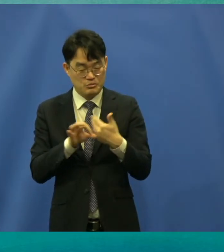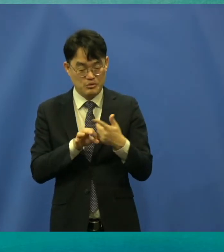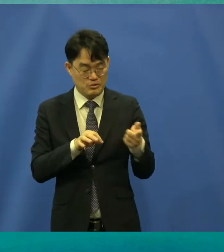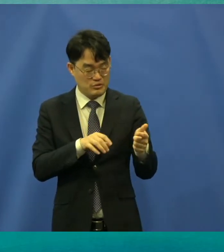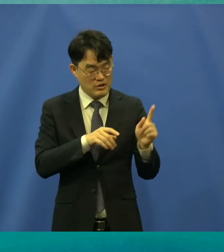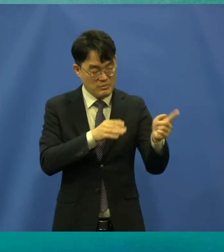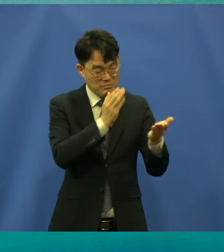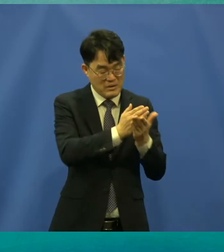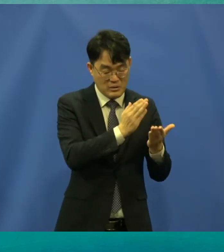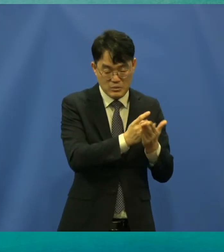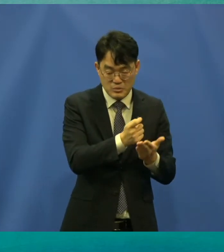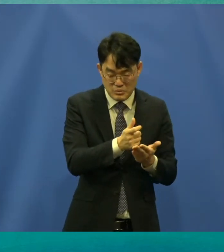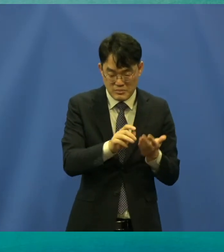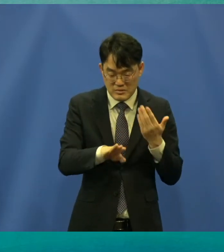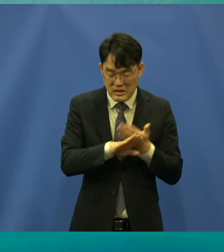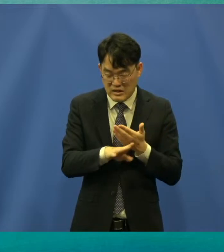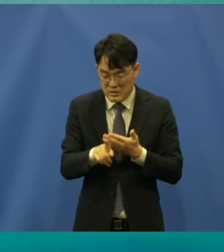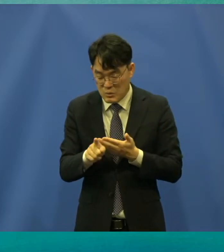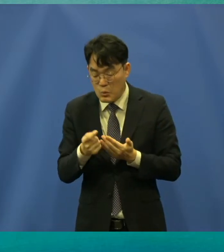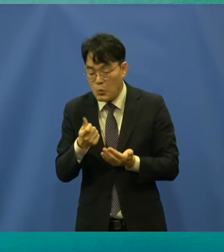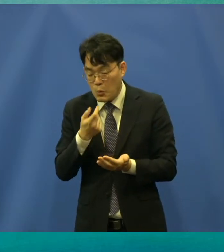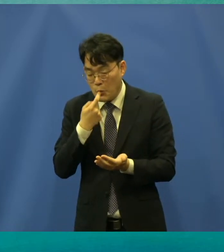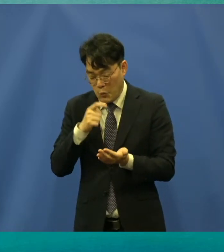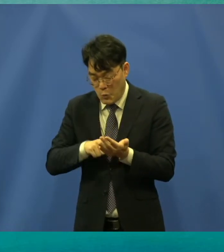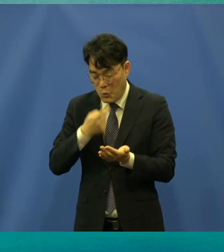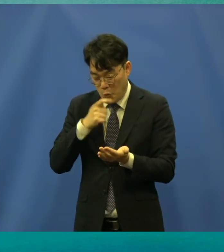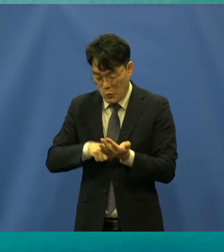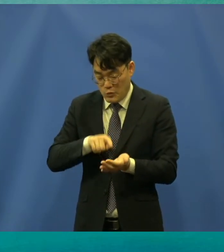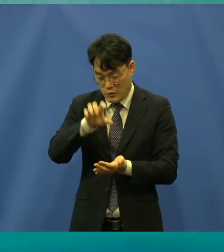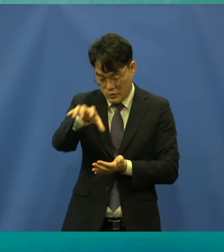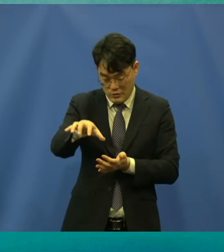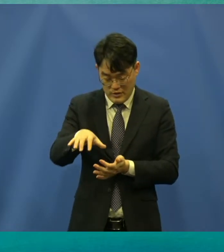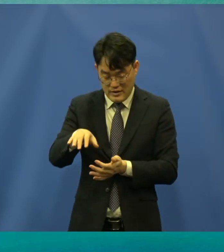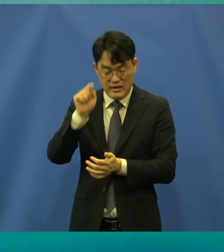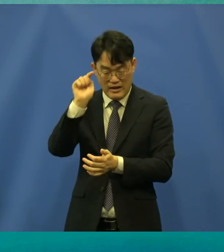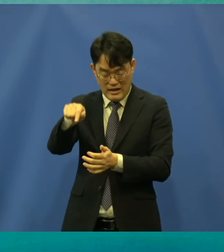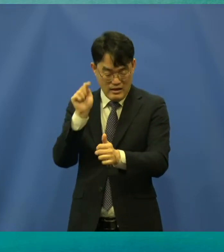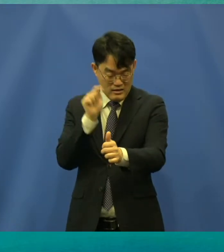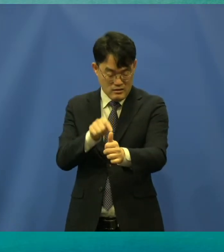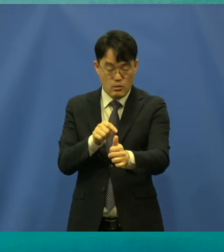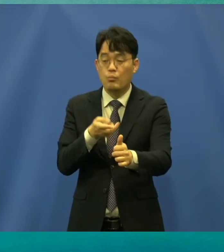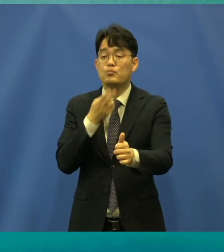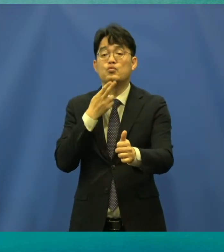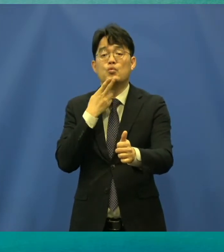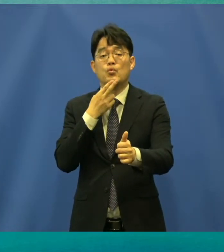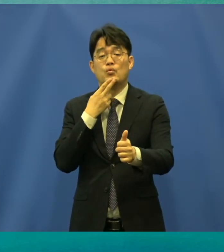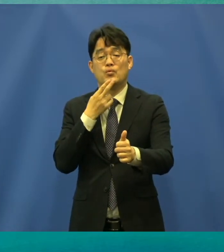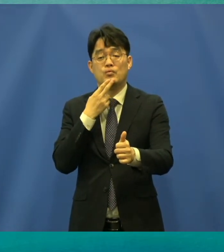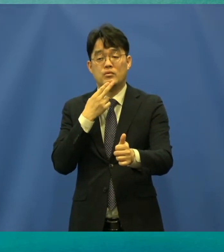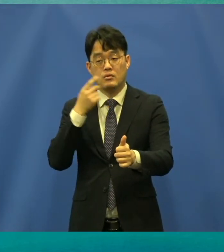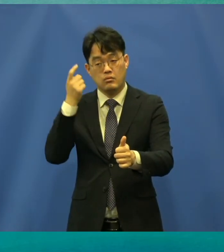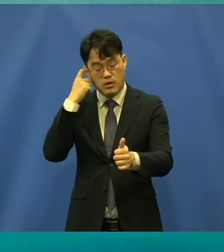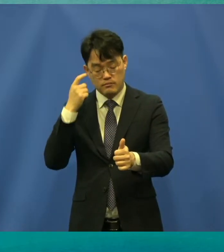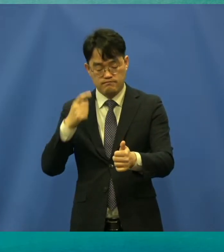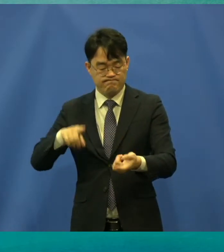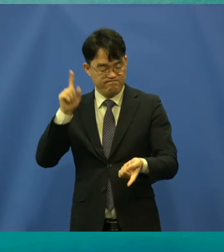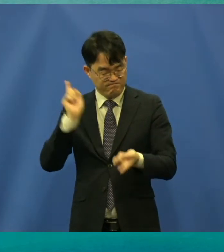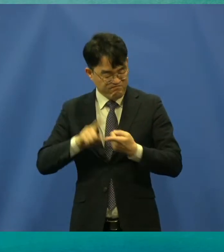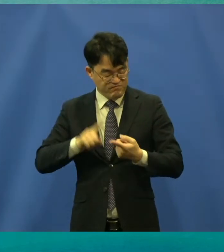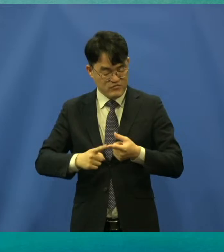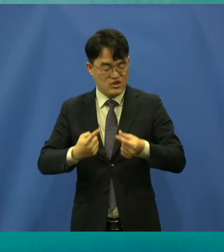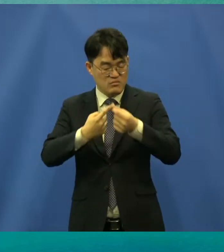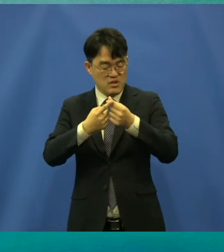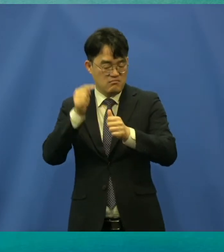수 있는 곳. 근데 하나님은 여전히 니느웨예요. 왜 그러시는지 요나는 이유를